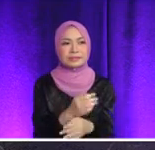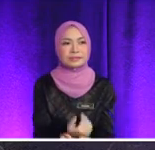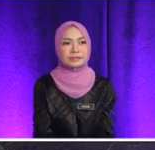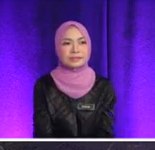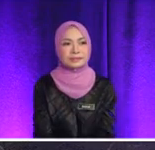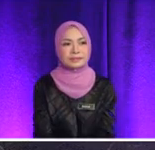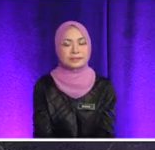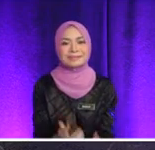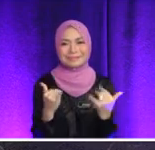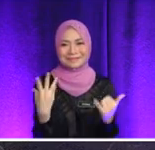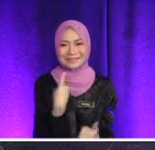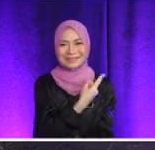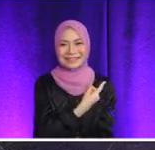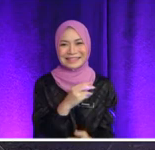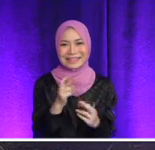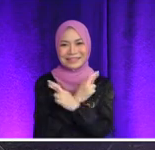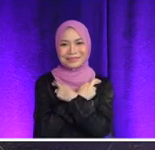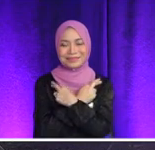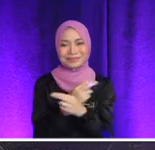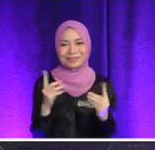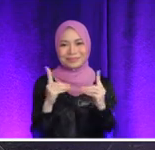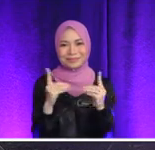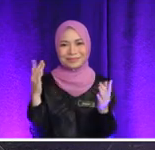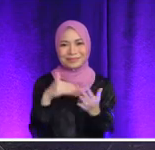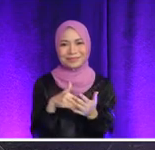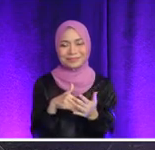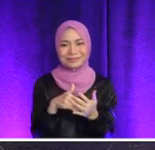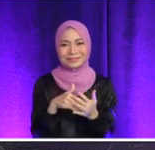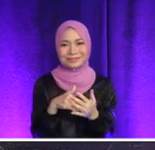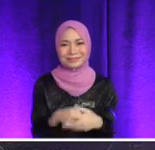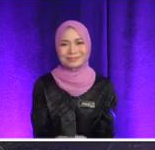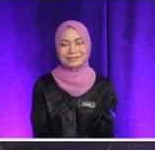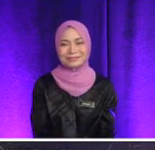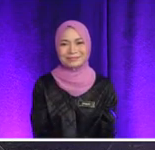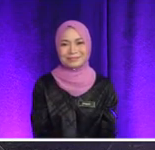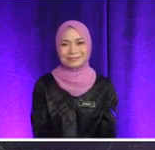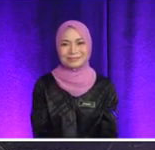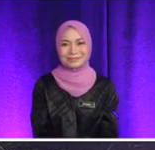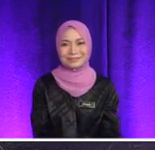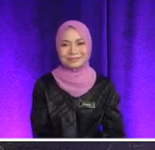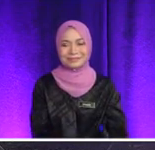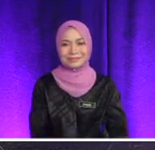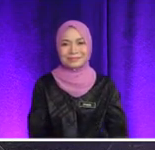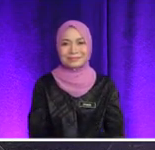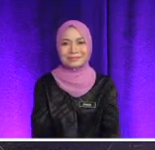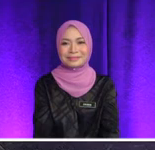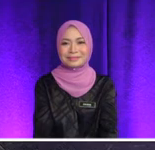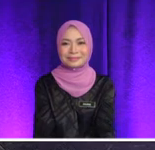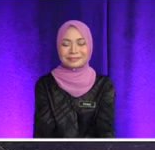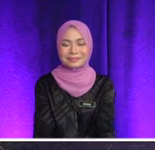kita lihat seketika boleh dilepas ini pastinya dalam sukses SPM 2022